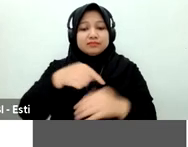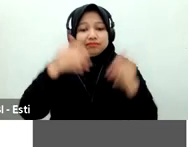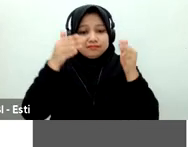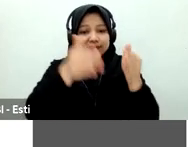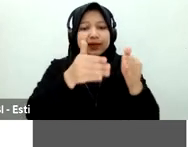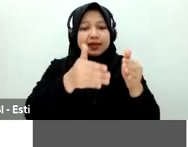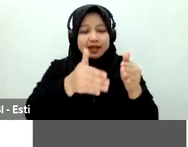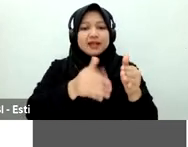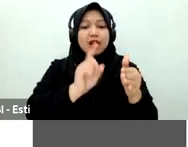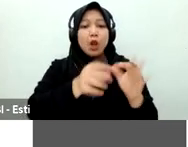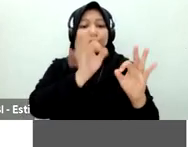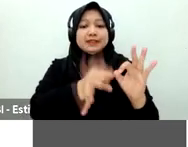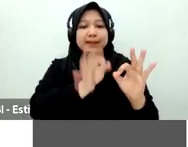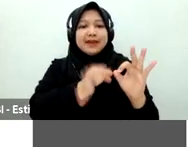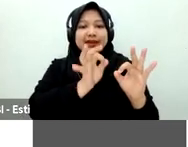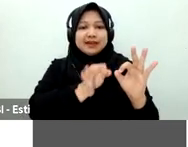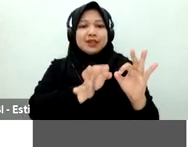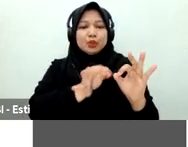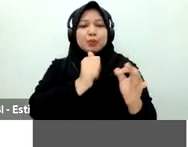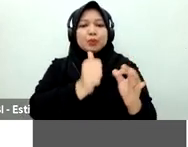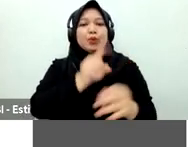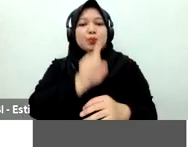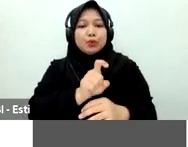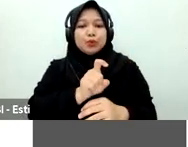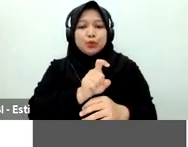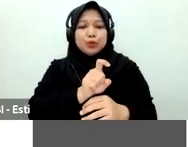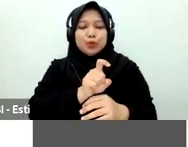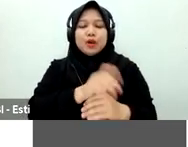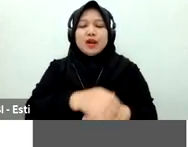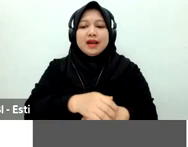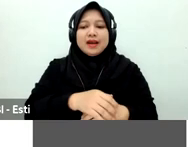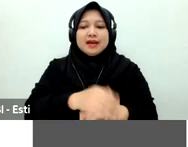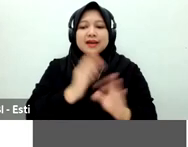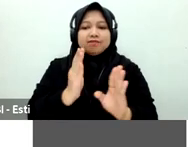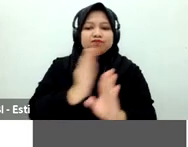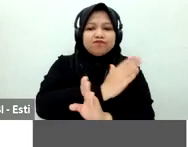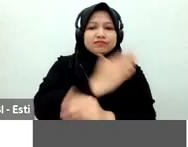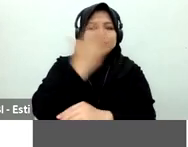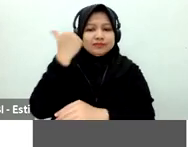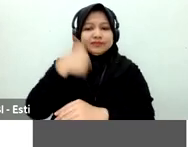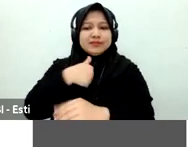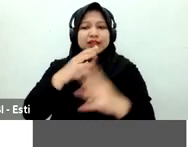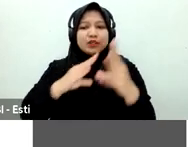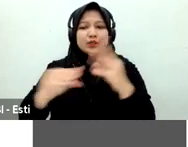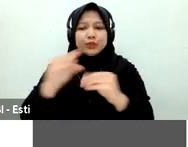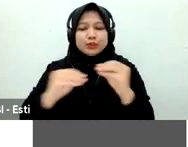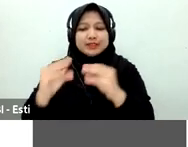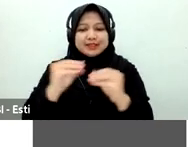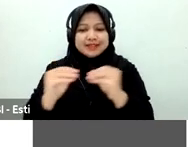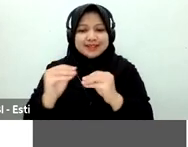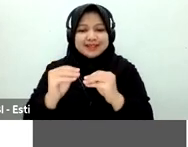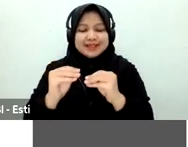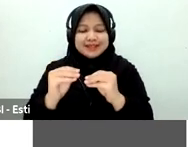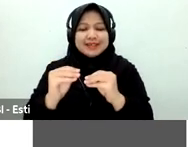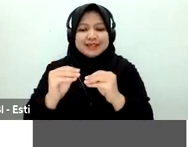itu semakin meningkat sejak awal kami mendiskusikan hal-hal